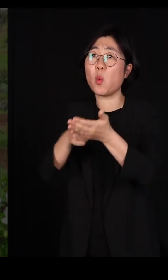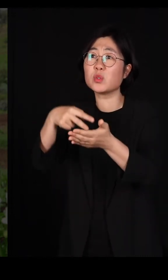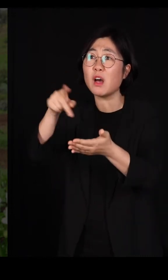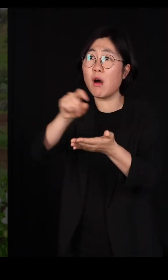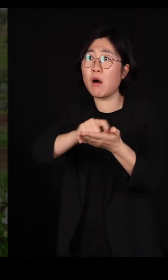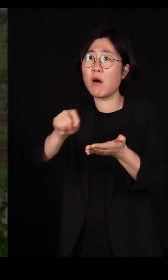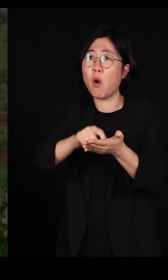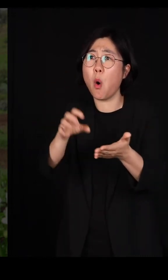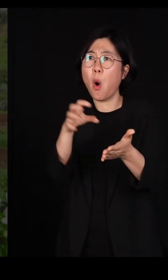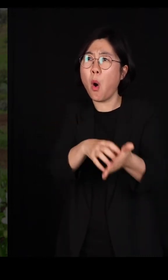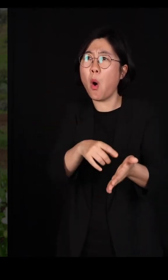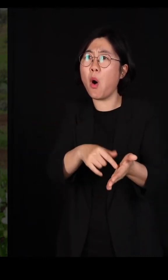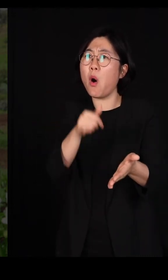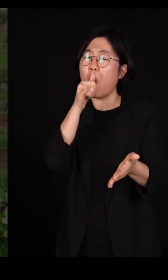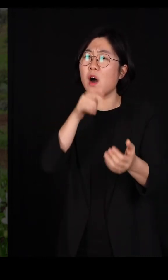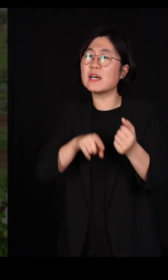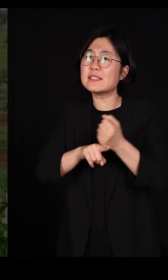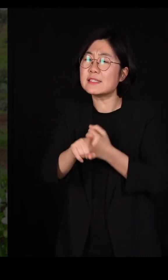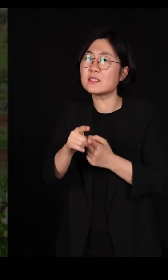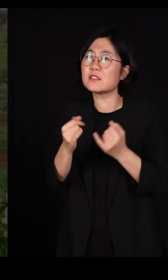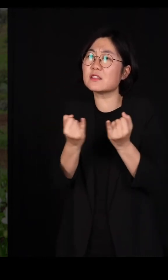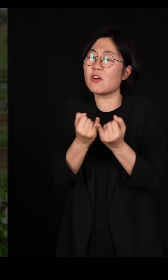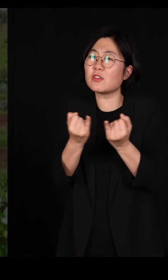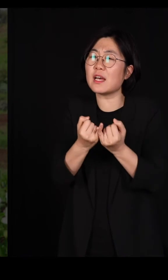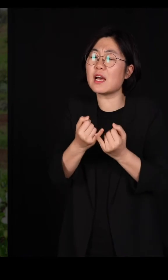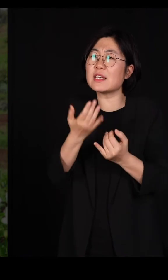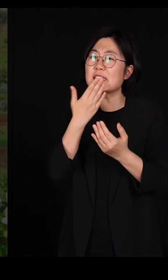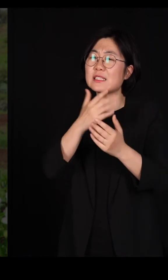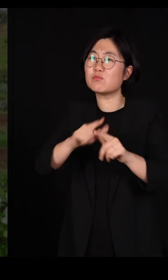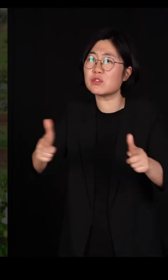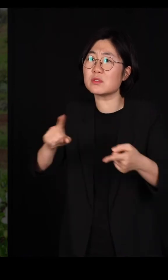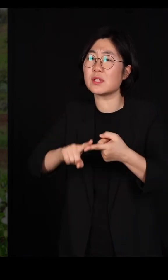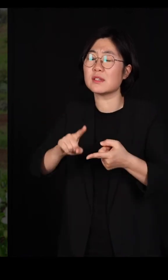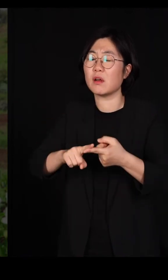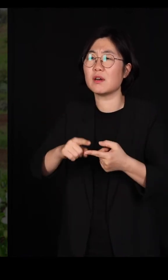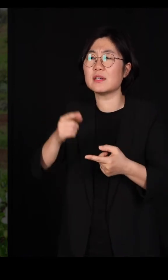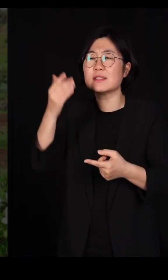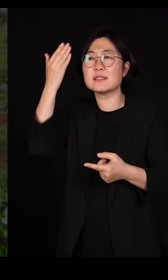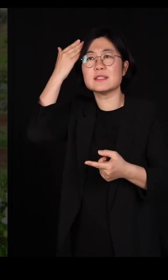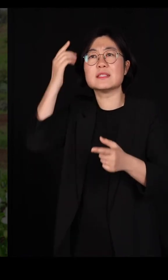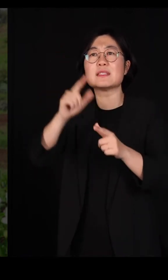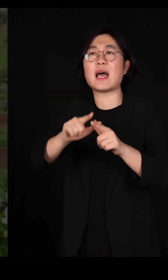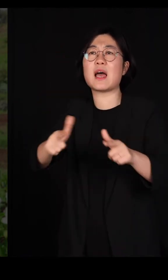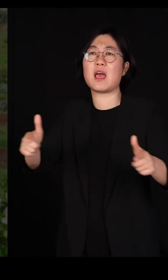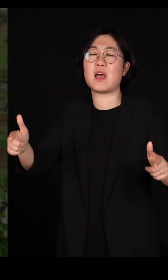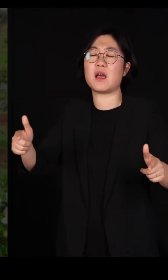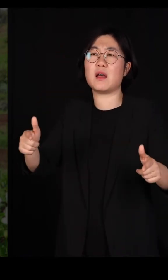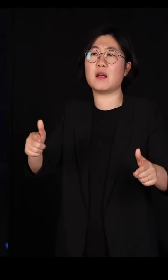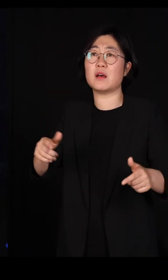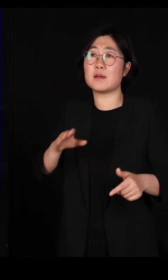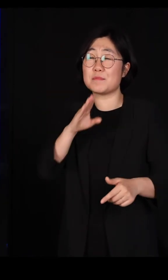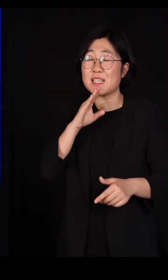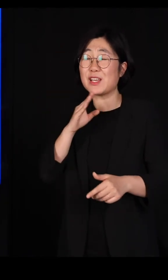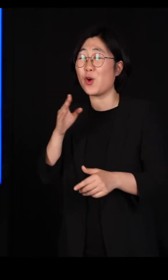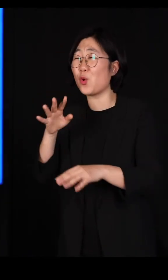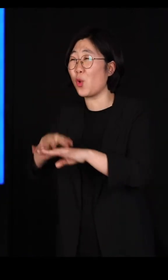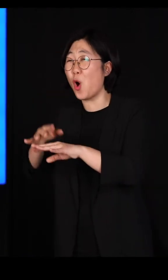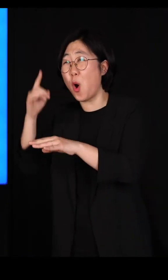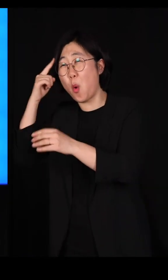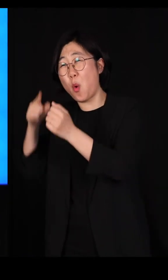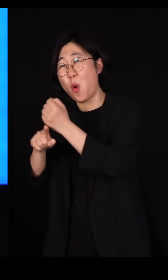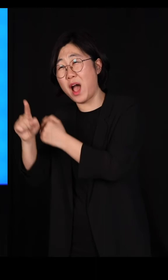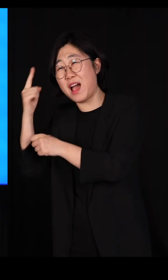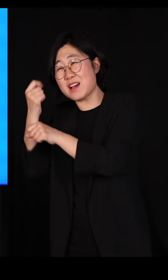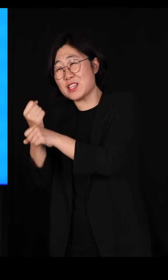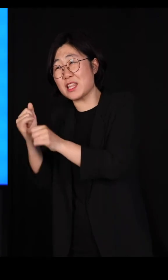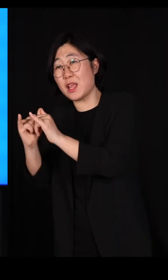여성 농업인들이 가지고 있는 식물 다양성에 대한 지식이 실제로 농업 과학인보다 훨씬 더